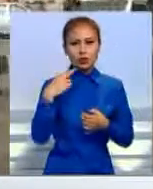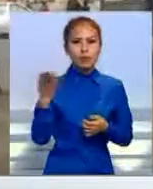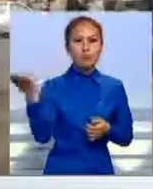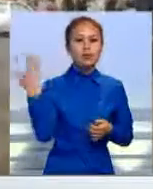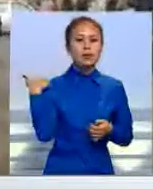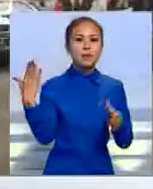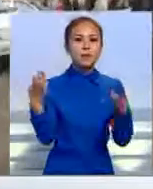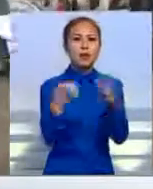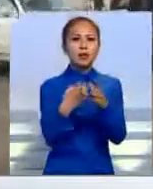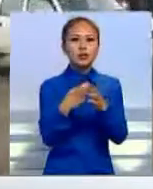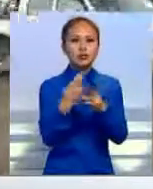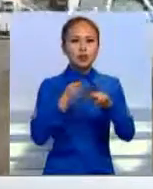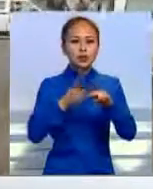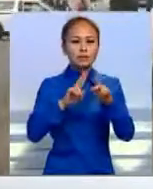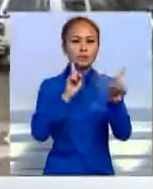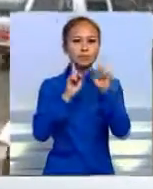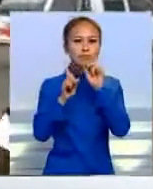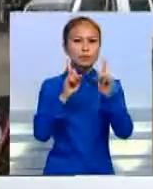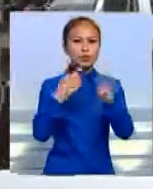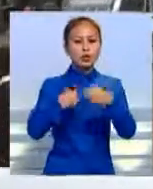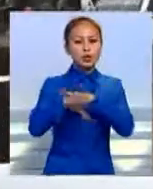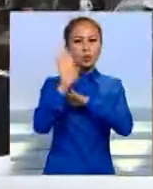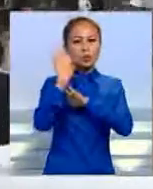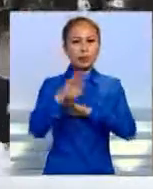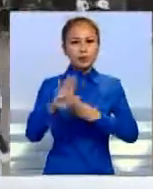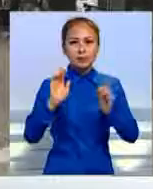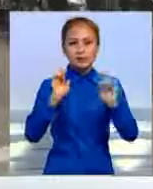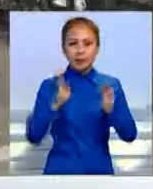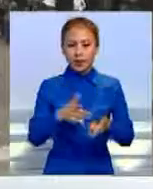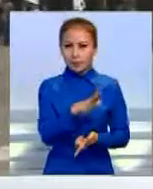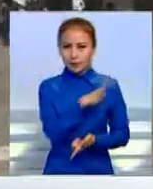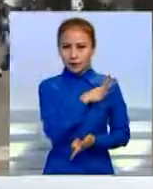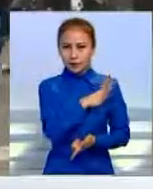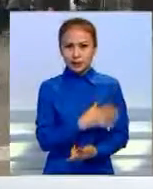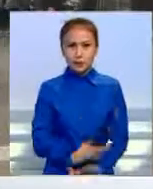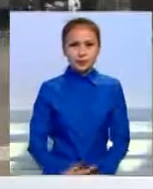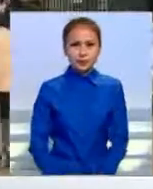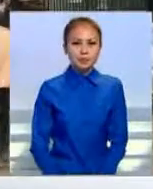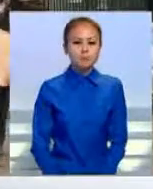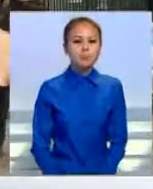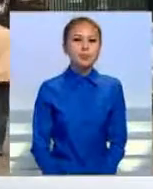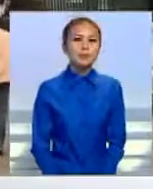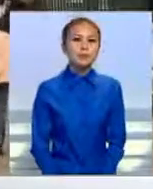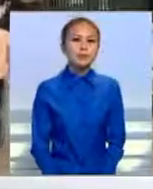біліктегі партияның жиыннан кейін қызметтен кетуге келсіккен деп ақпарат тарады ода.